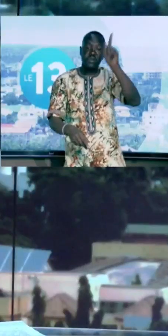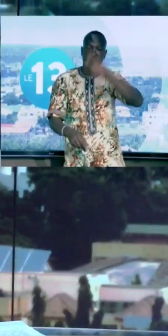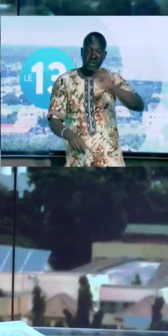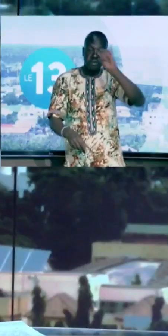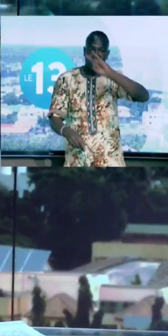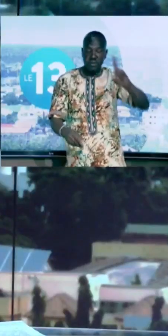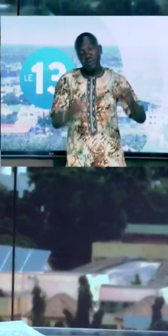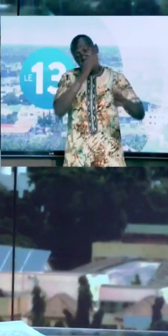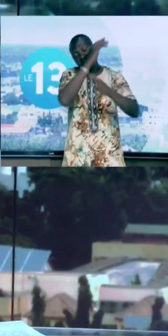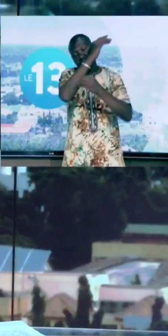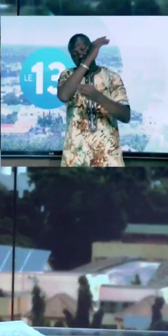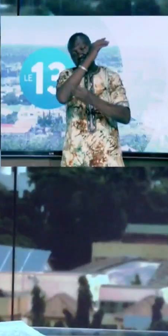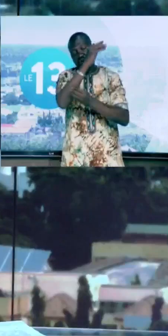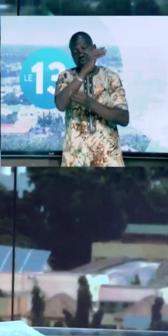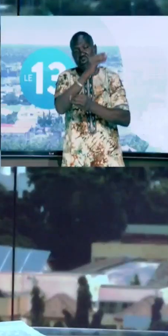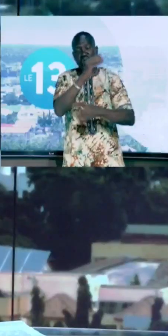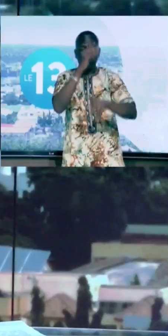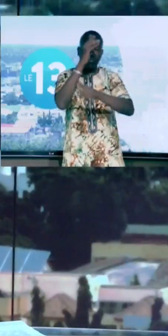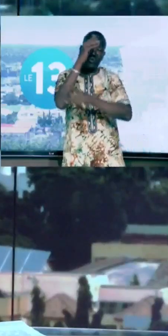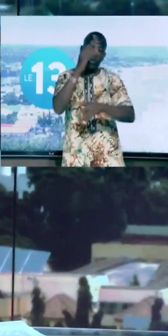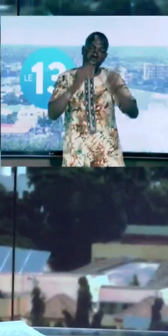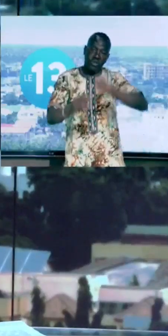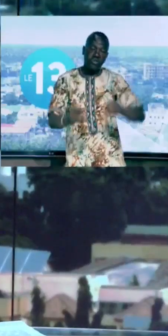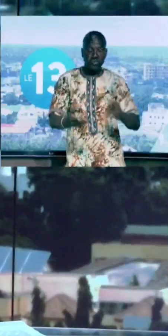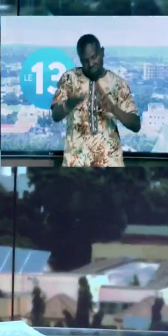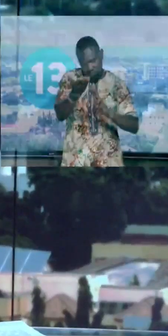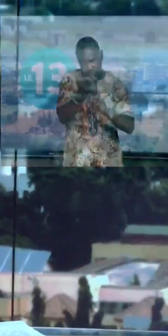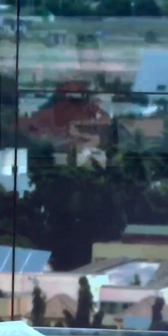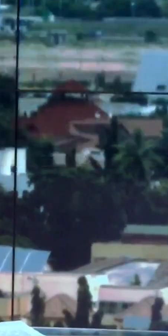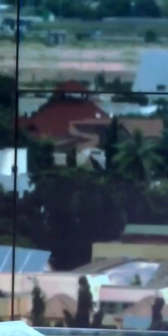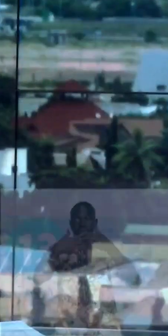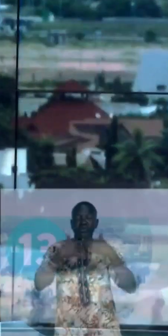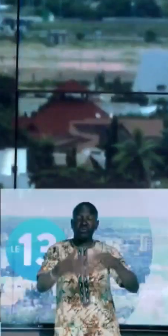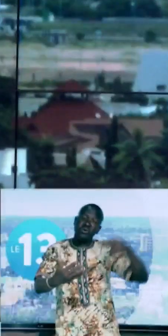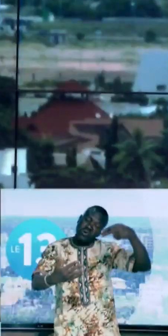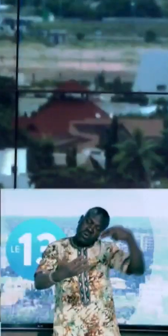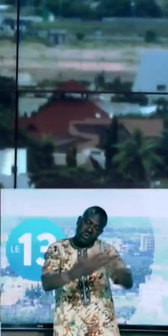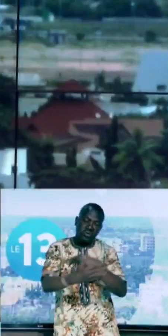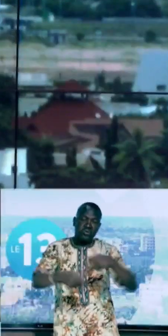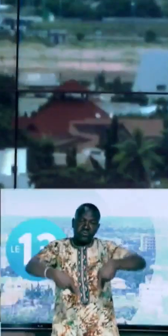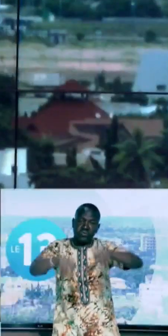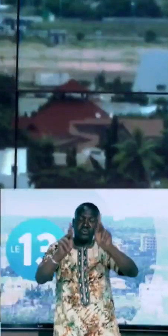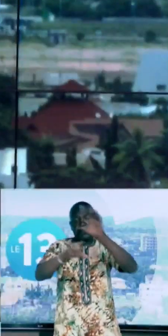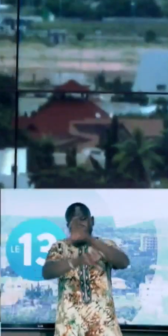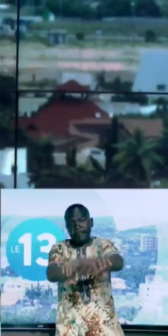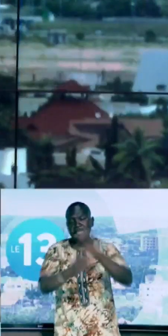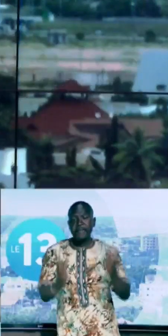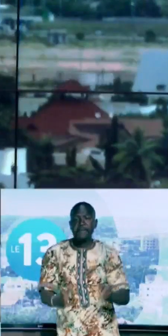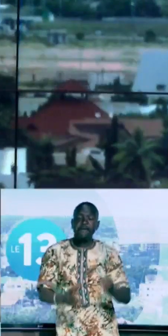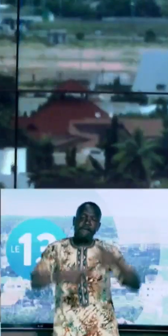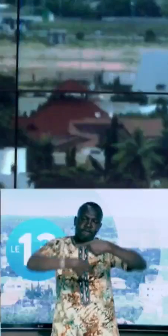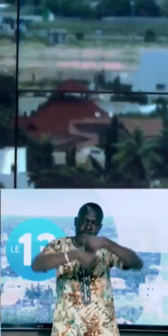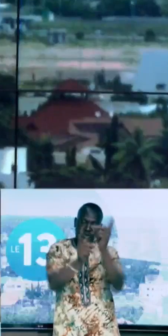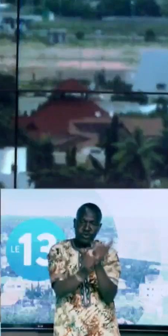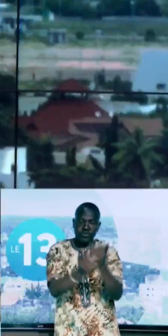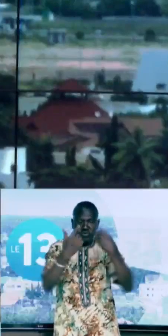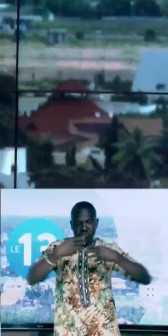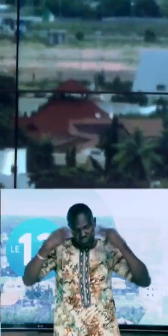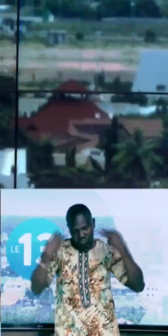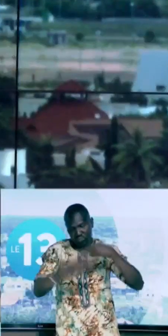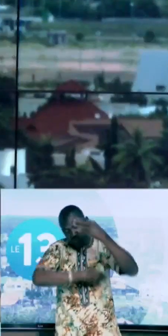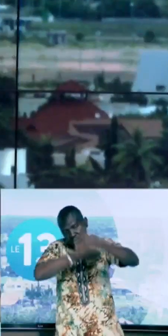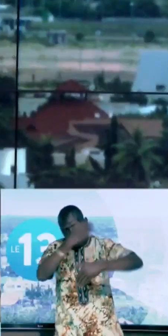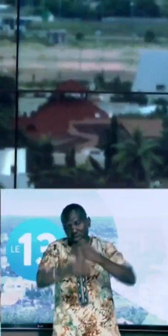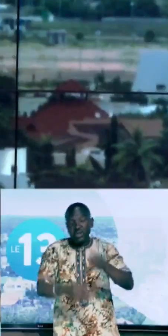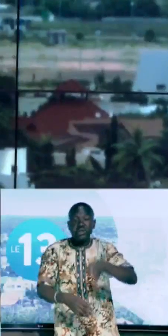dans la province du Kénédougou, c'est une unité industrielle moderne qui permet à l'entreprise de proposer sur le marché des boissons